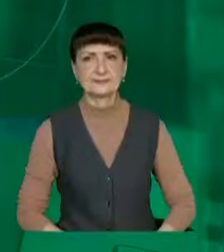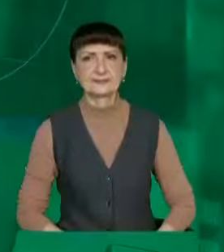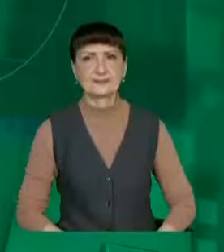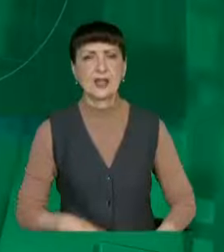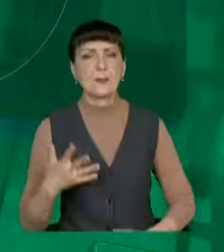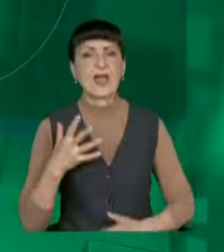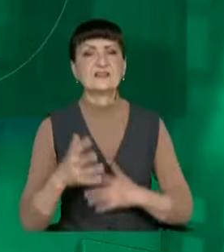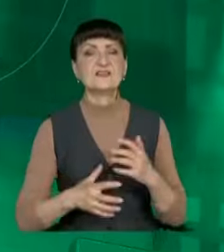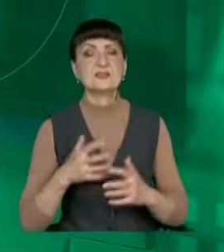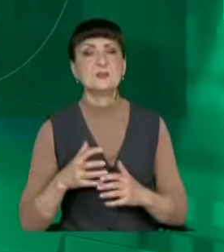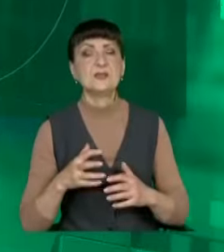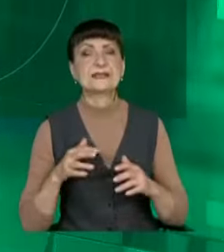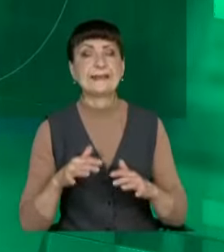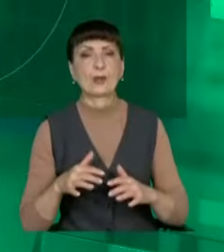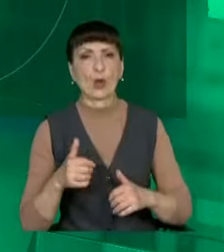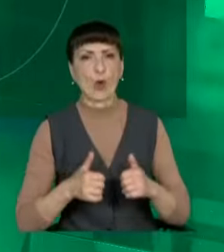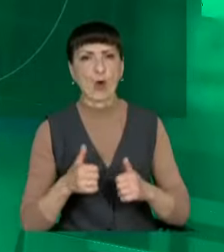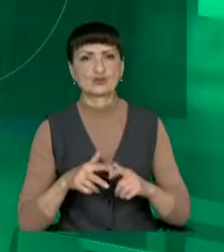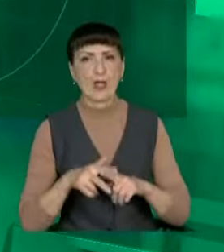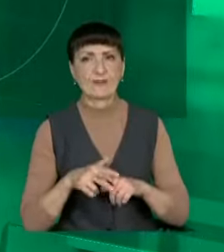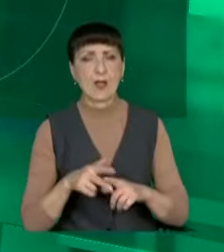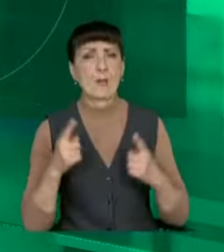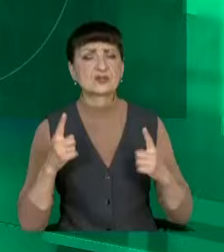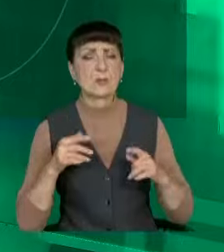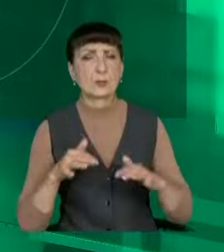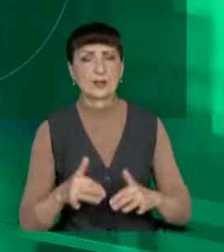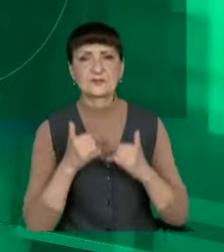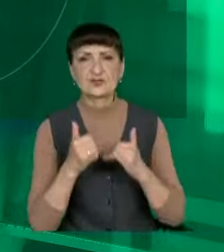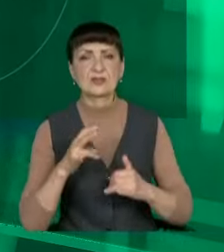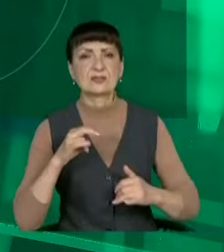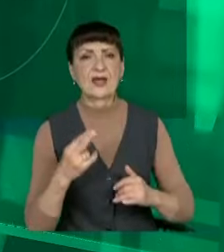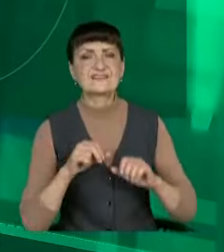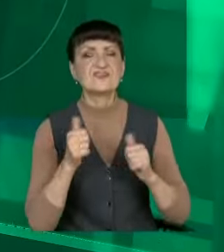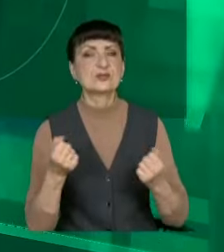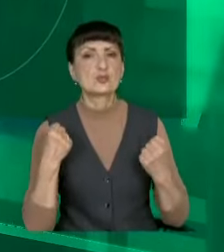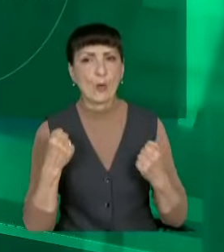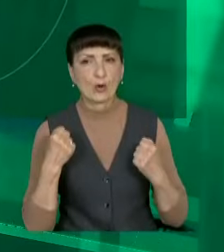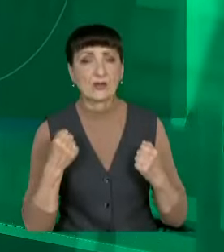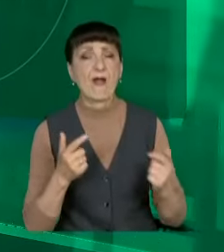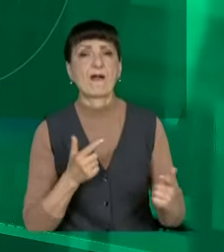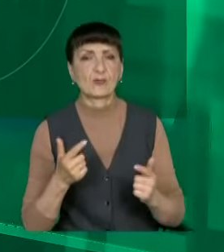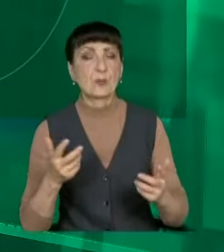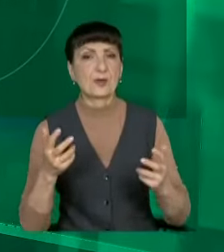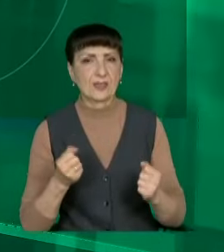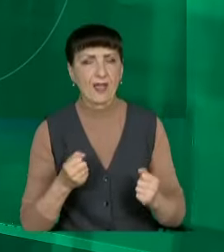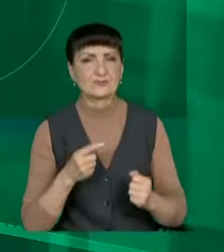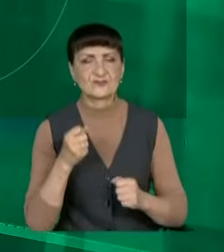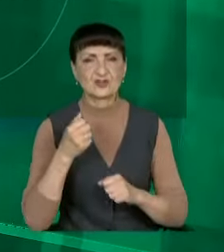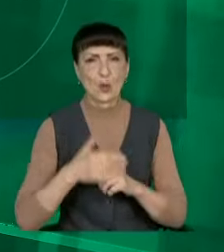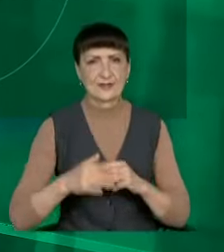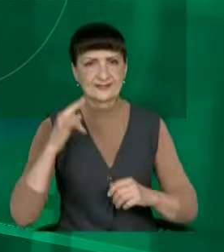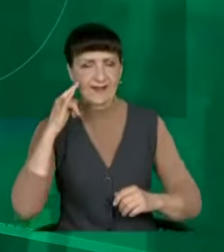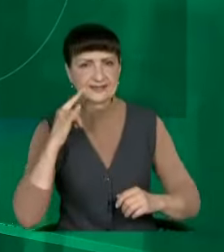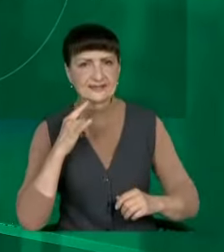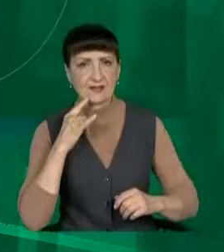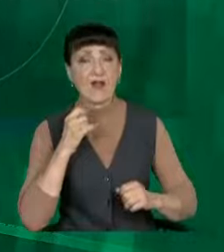Пятые всемирные игры кочевников. Масштабное мероприятие, посвященное национальным видам спорта, готовится принять столица Казахстана. Как